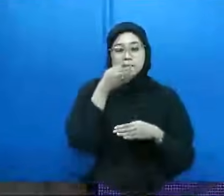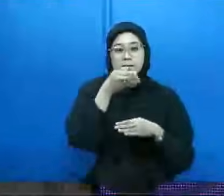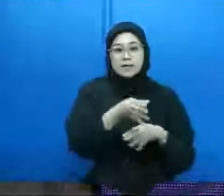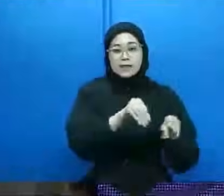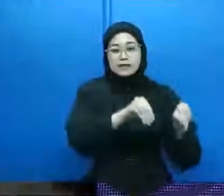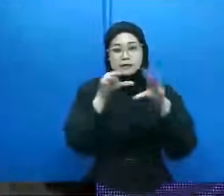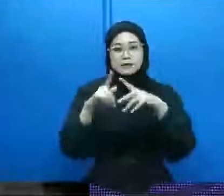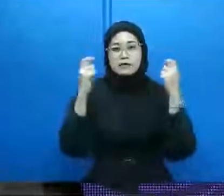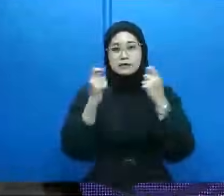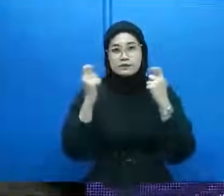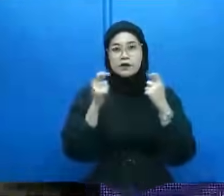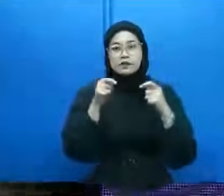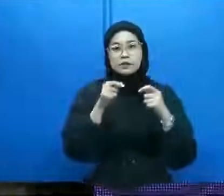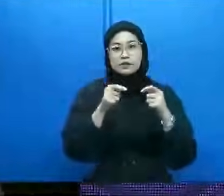sekaligus.